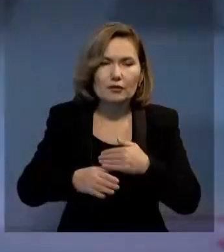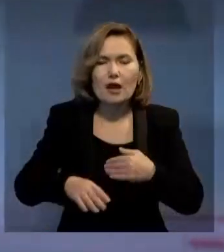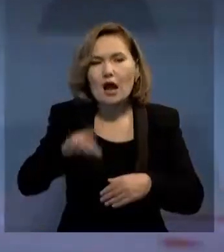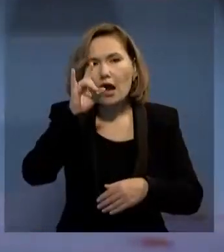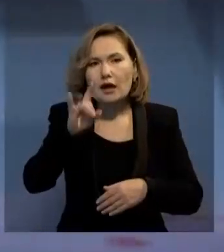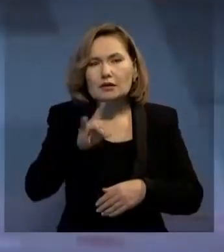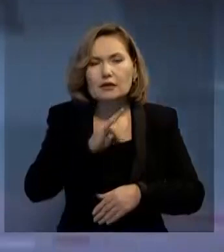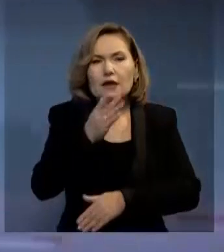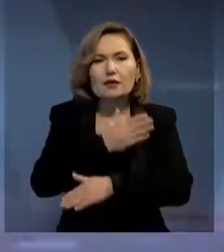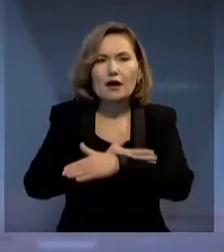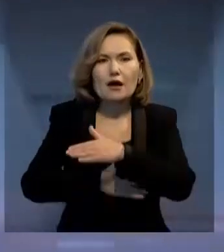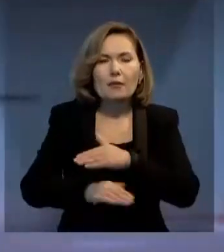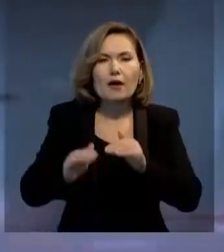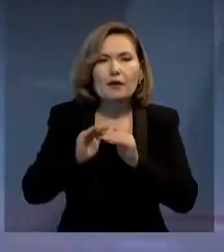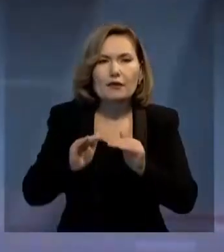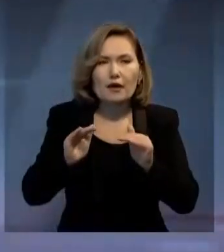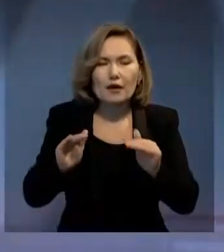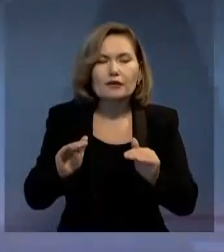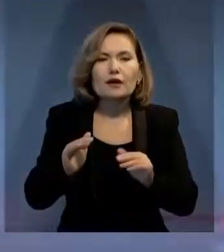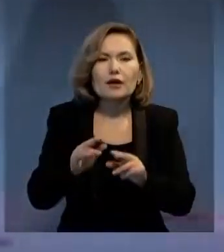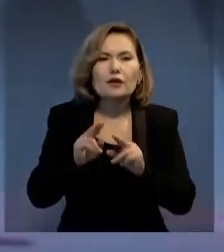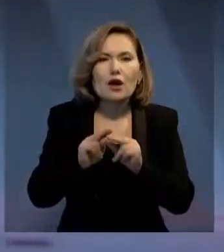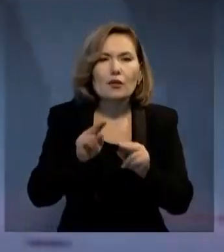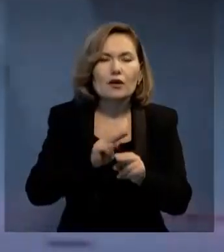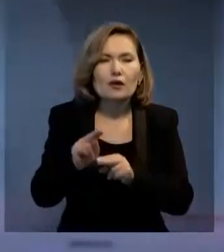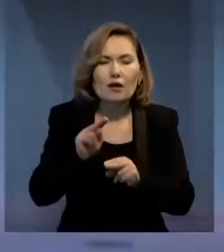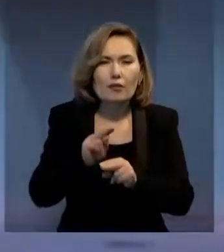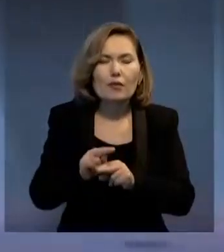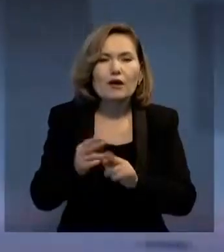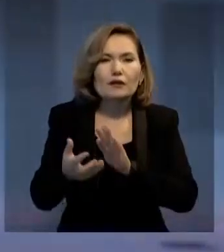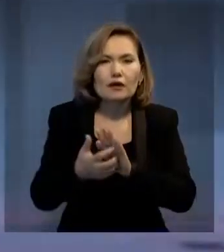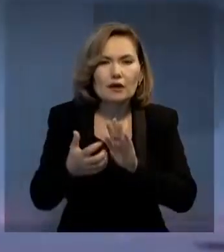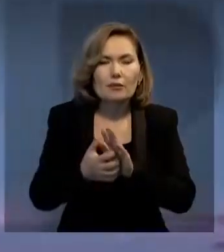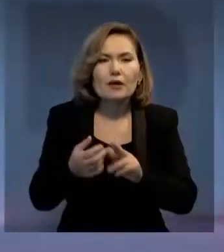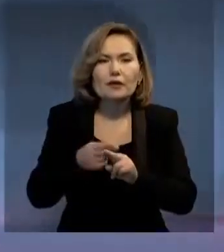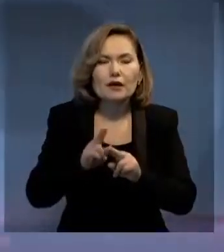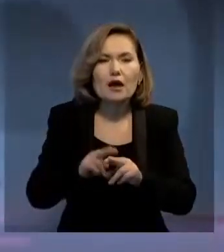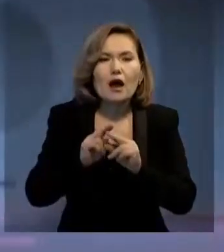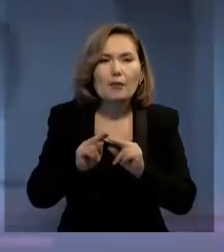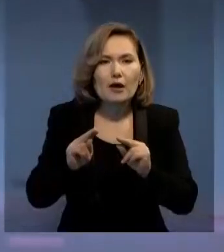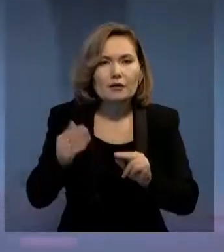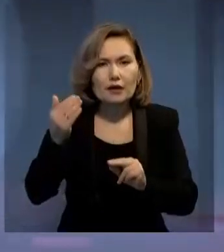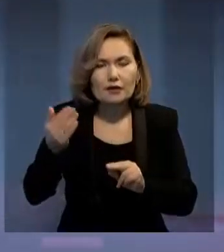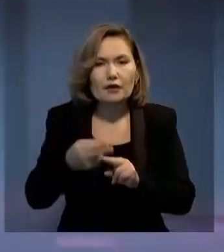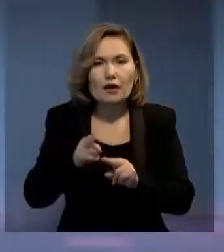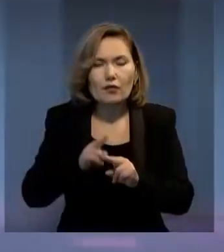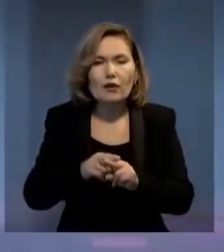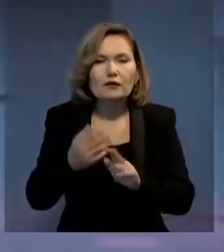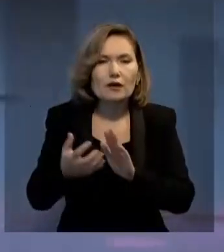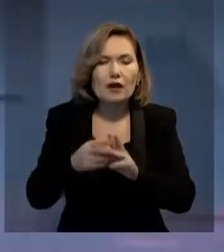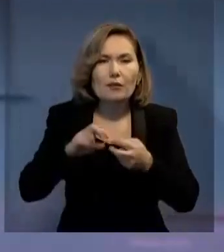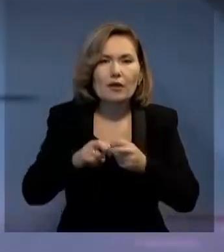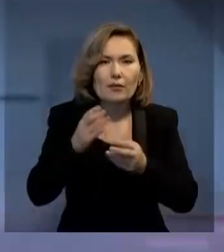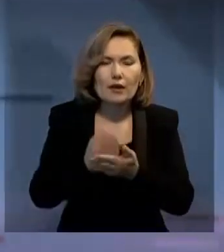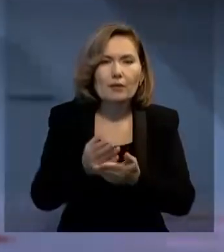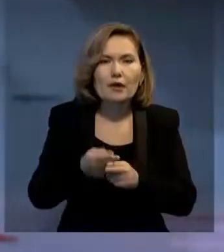Елімізде мүгедектігі бар балаларды оқытушылар жетіспейді. Осы салаға ерекше күтімді қажет ететін бала тәрбиесімен айналысып отырған аналарды тартуға болады.